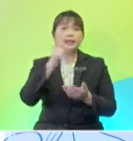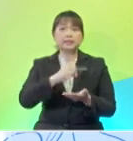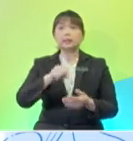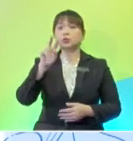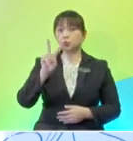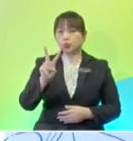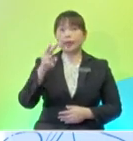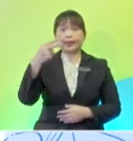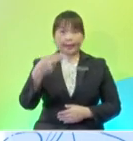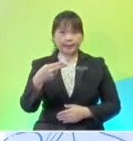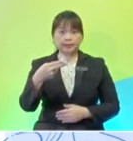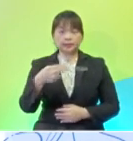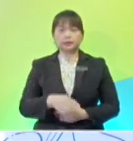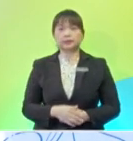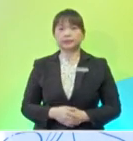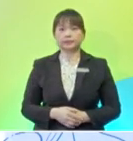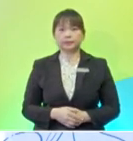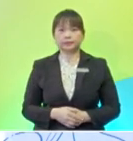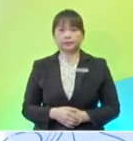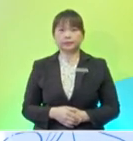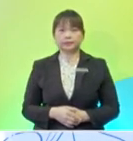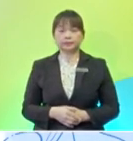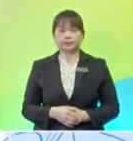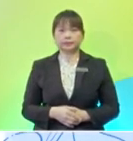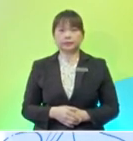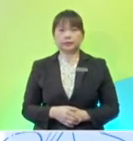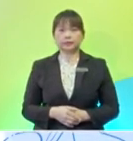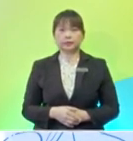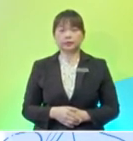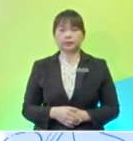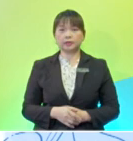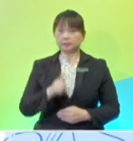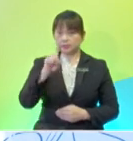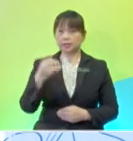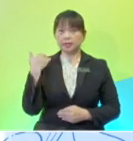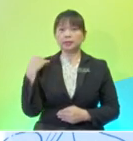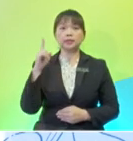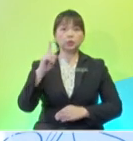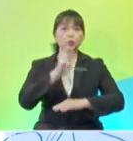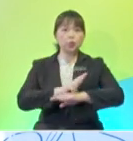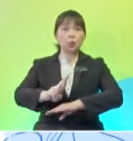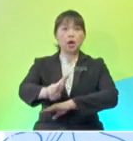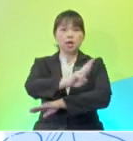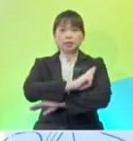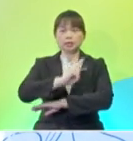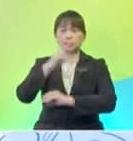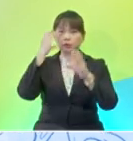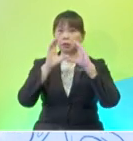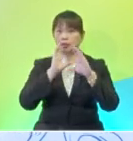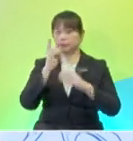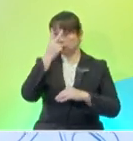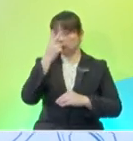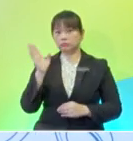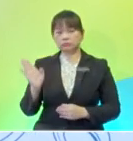bawah yang ini kita bagi satu ruang jadi ambil satu ruangan kayak gini bagi dia kayak pembudi